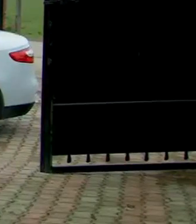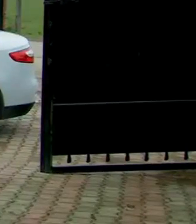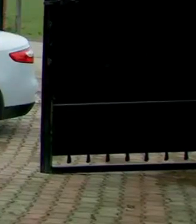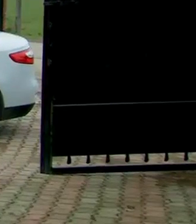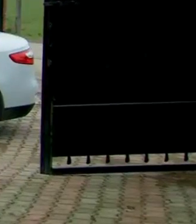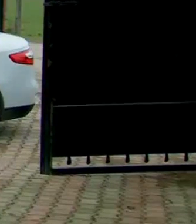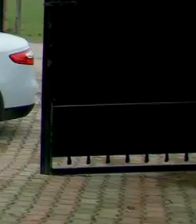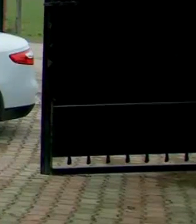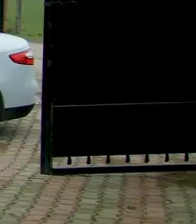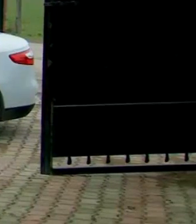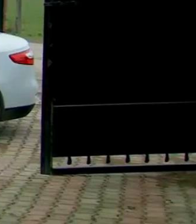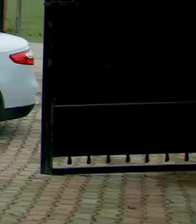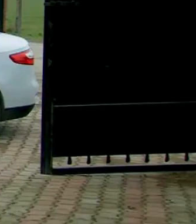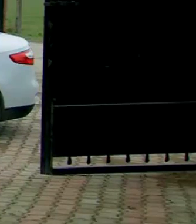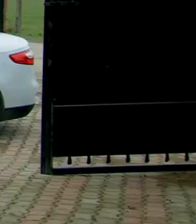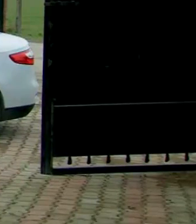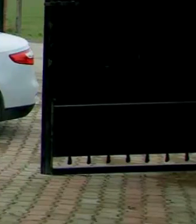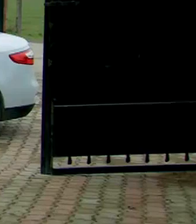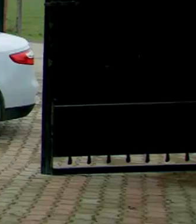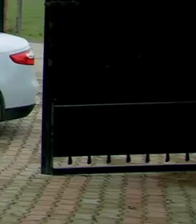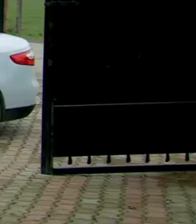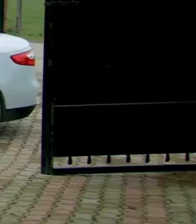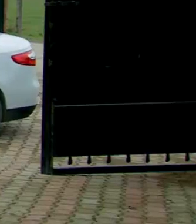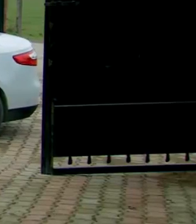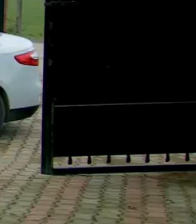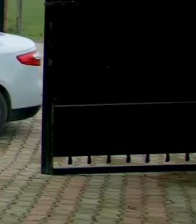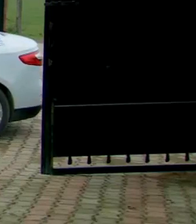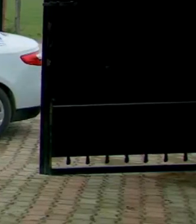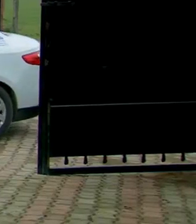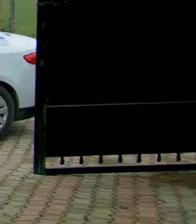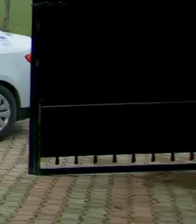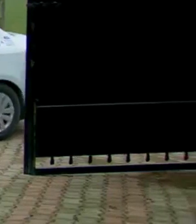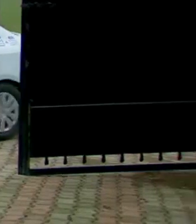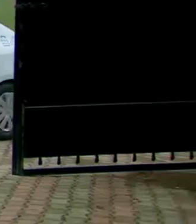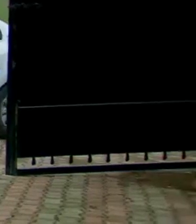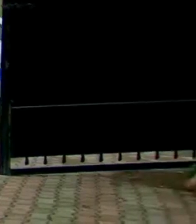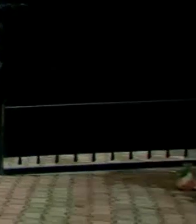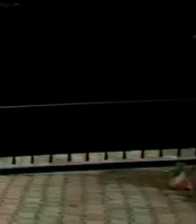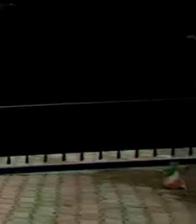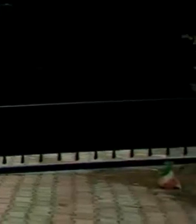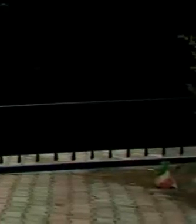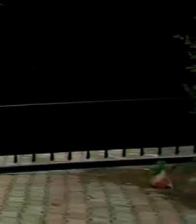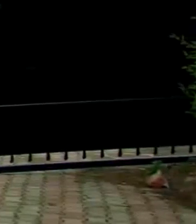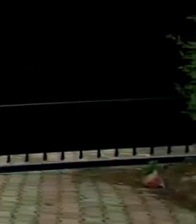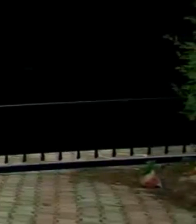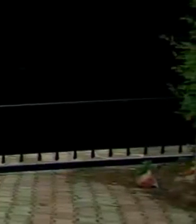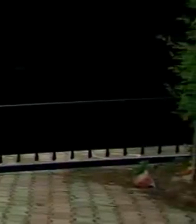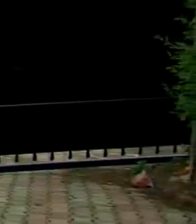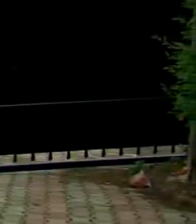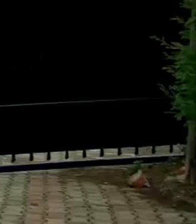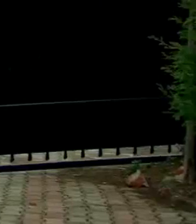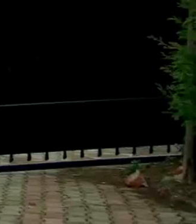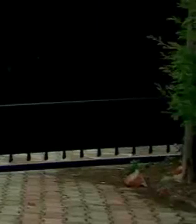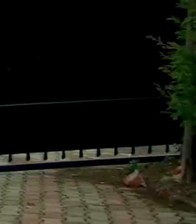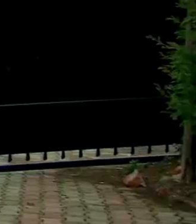Polisler zanlıları yakalayıp içi para dolu çantayla uzaklaştılar. Nurhan, Sarp ve Şükrü polislerin arkasından minnetle bakıyorlar.